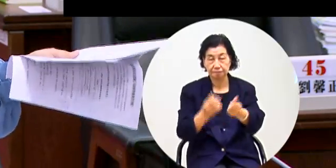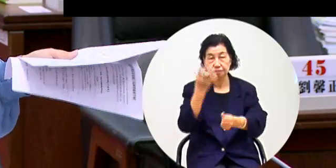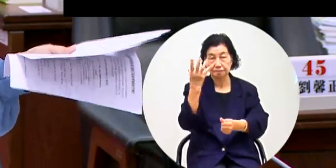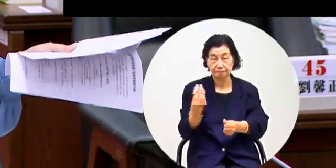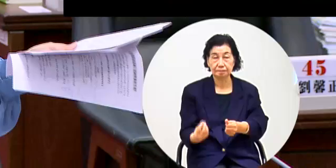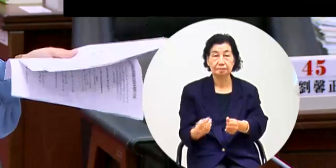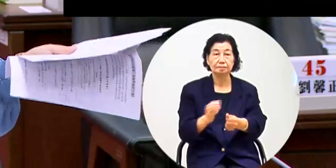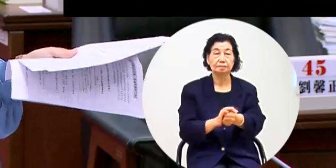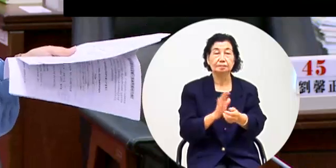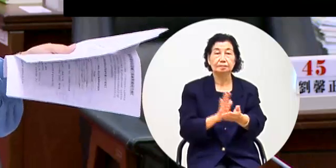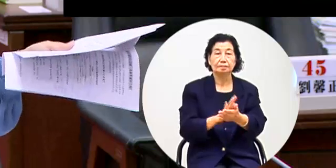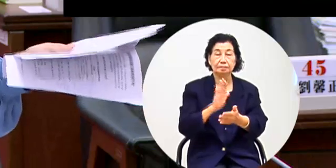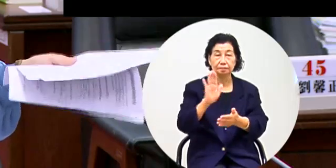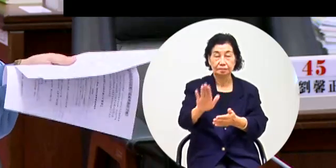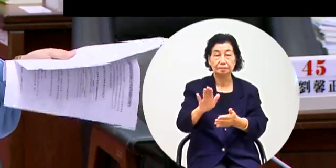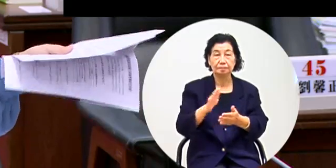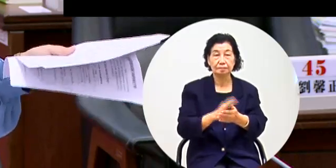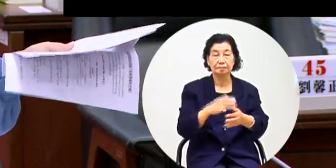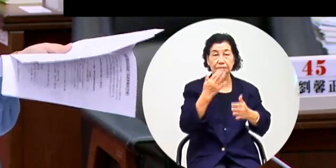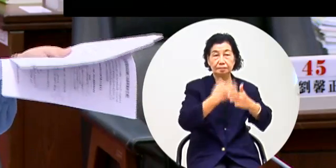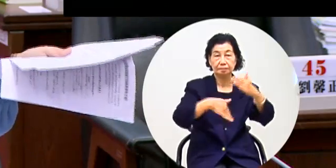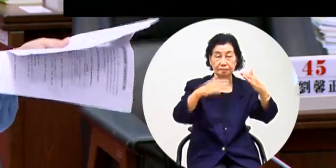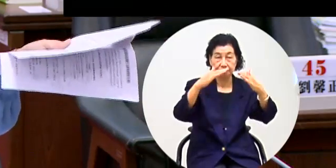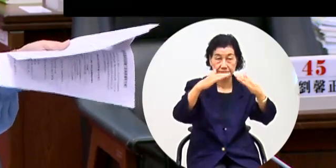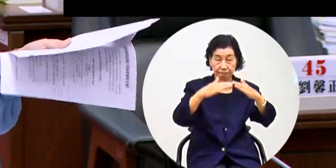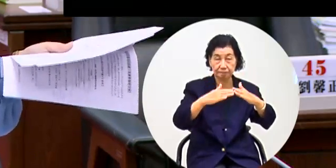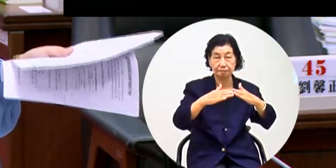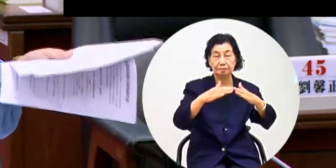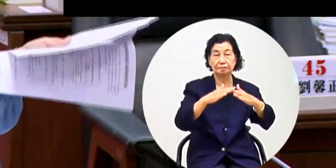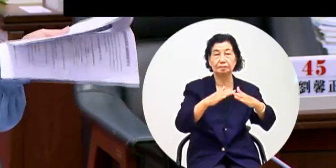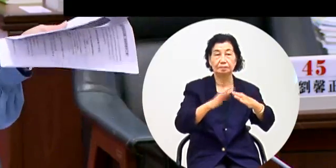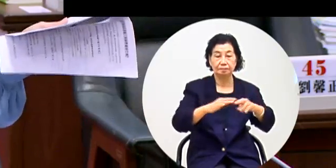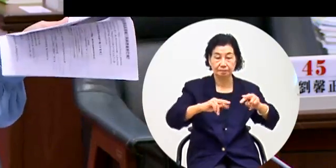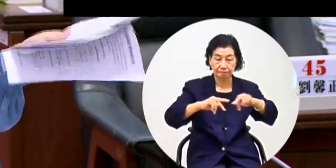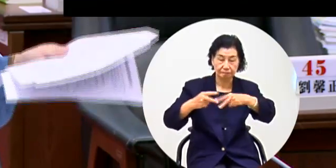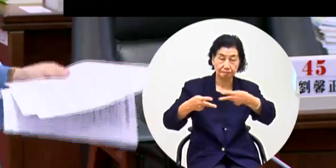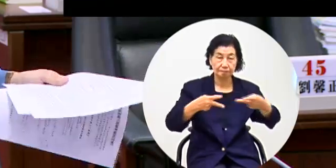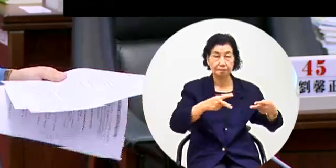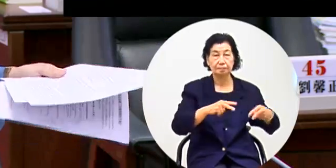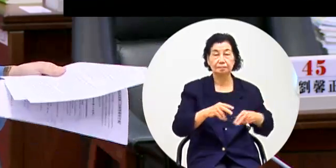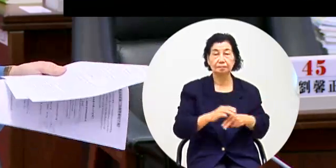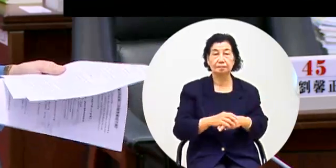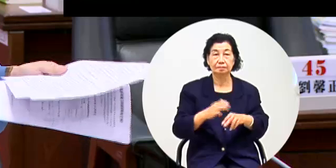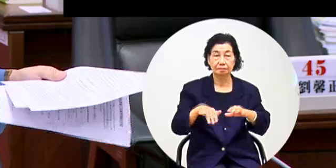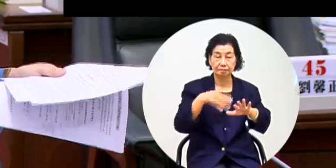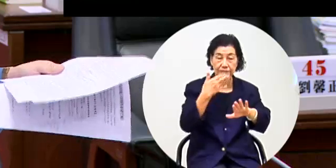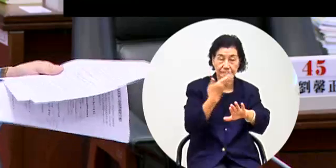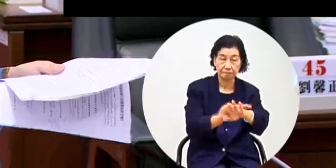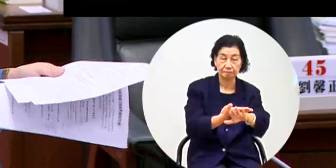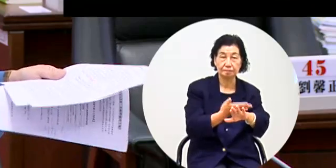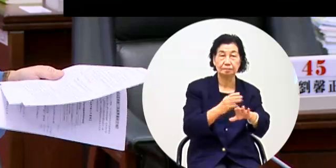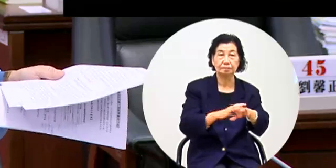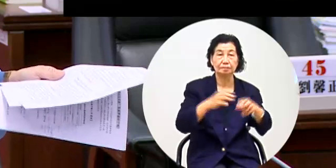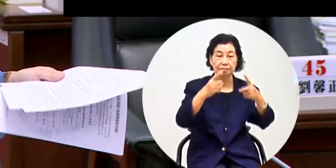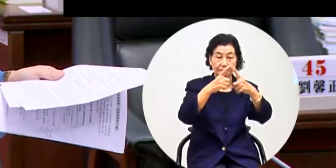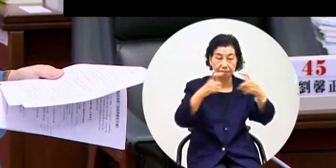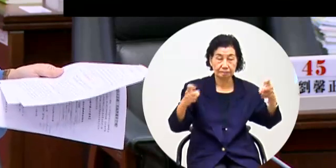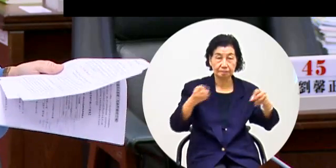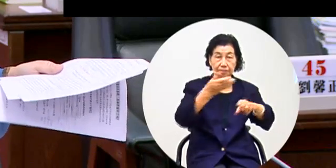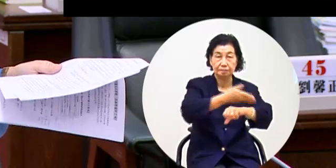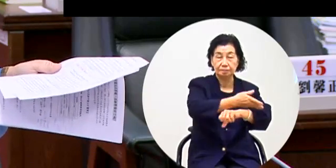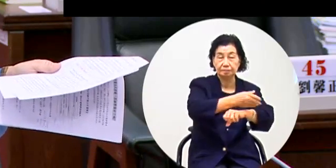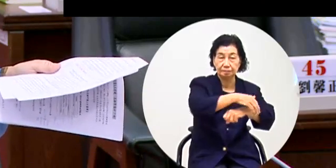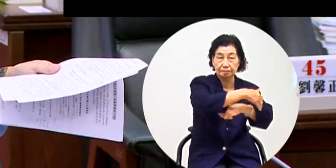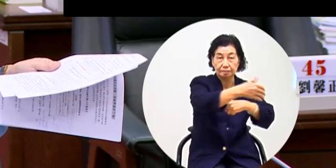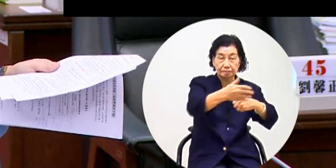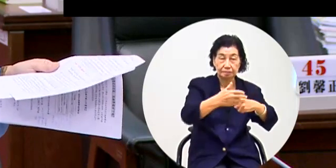那这一些是要划到什么样的一个状况？它要放在城乡发展的第几类里头？其实这个都是问题啊。